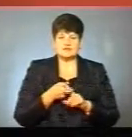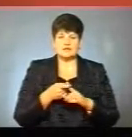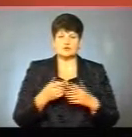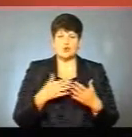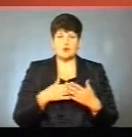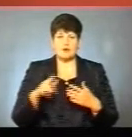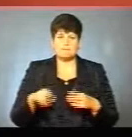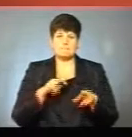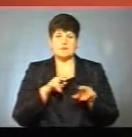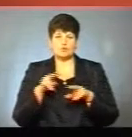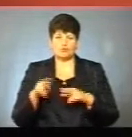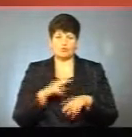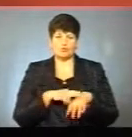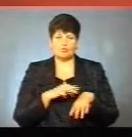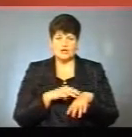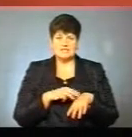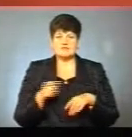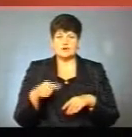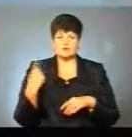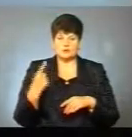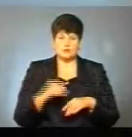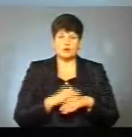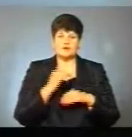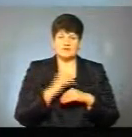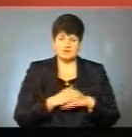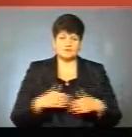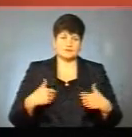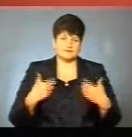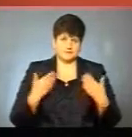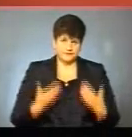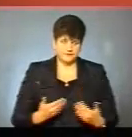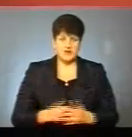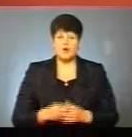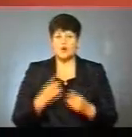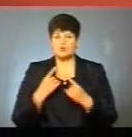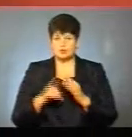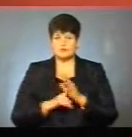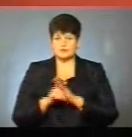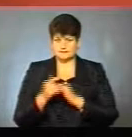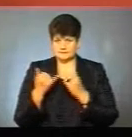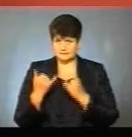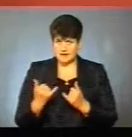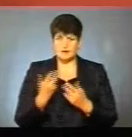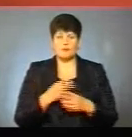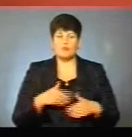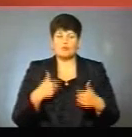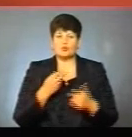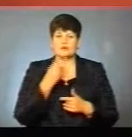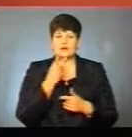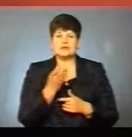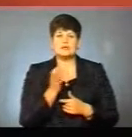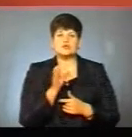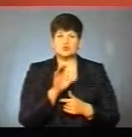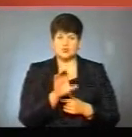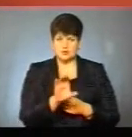управління патрульної поліції в Тернопільській області. Доброго вечора. Вітаю. Розмову ми розпочнемо за мить. Я зараз пропоную переглянути сюжет мого